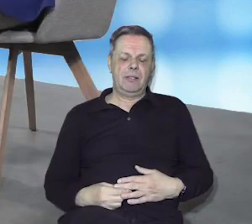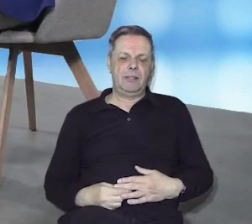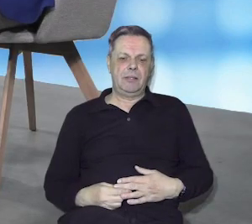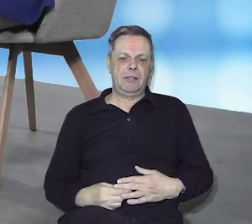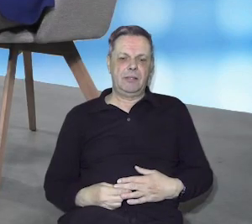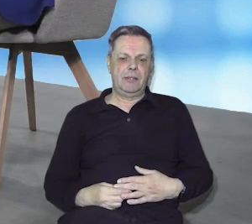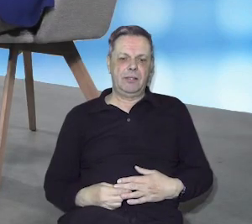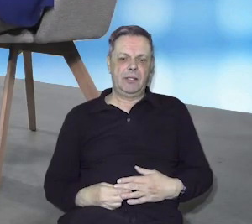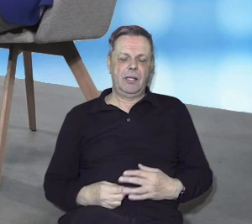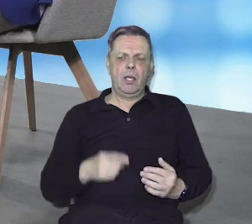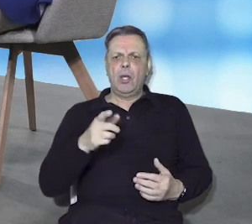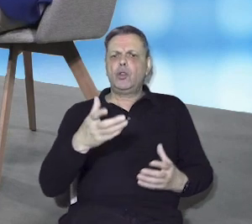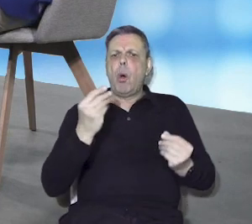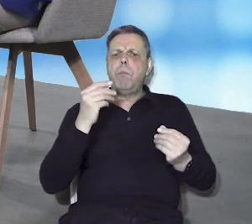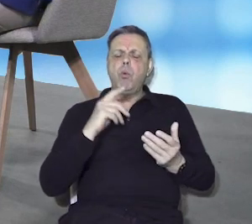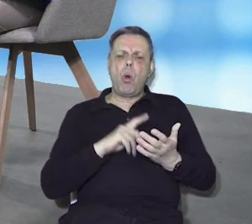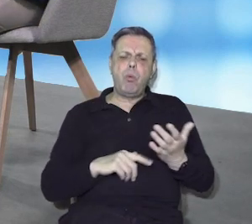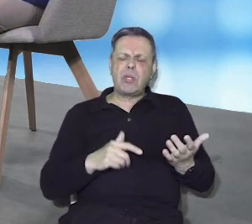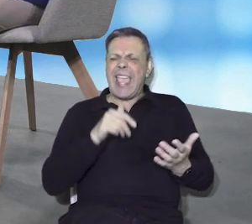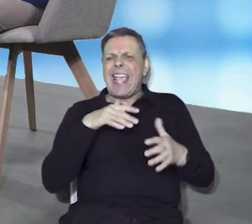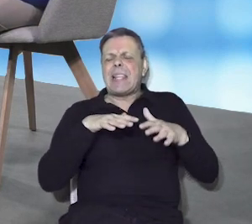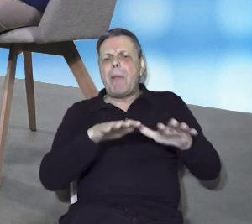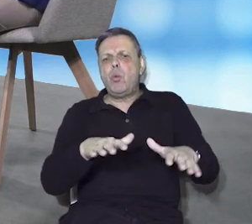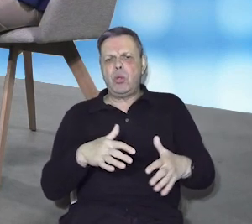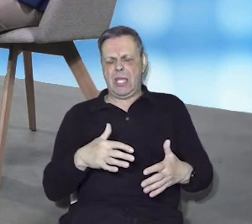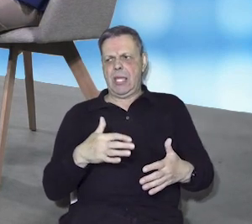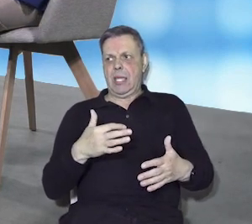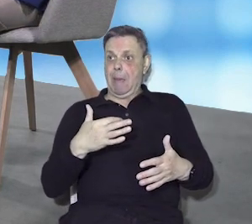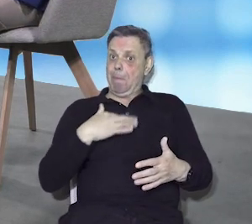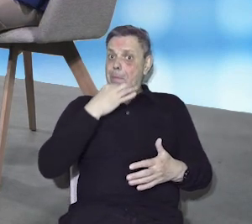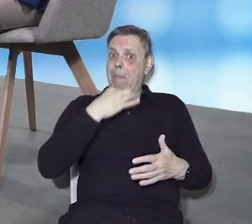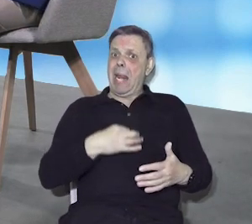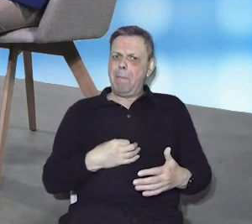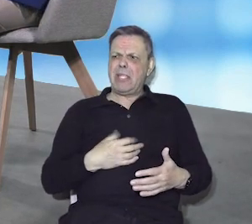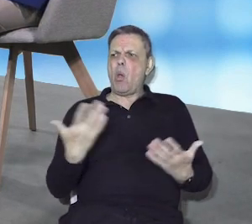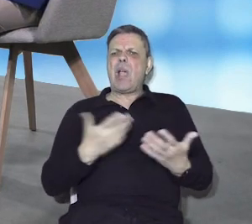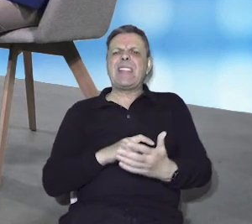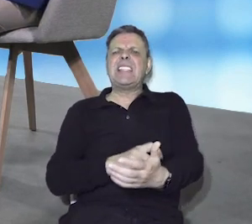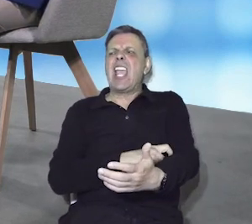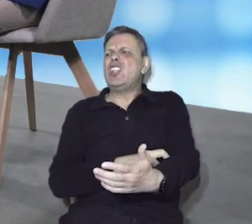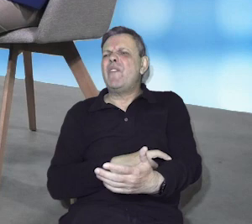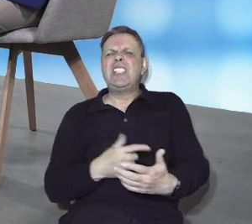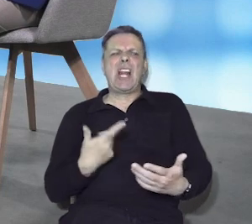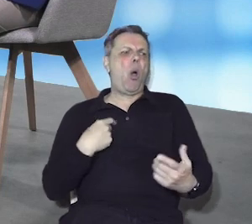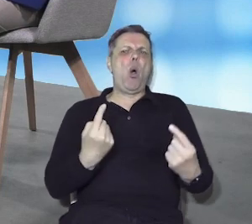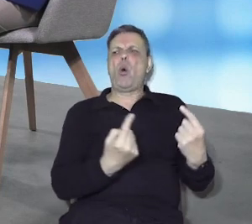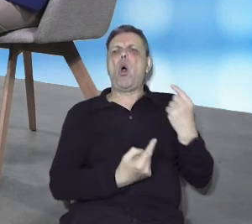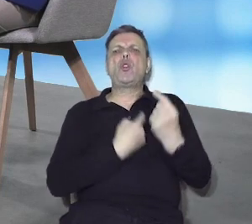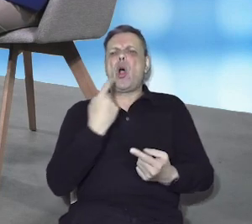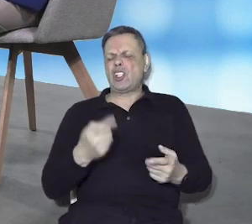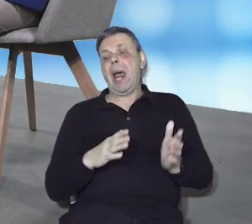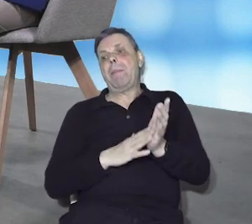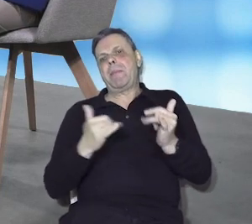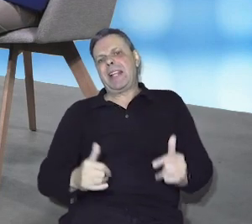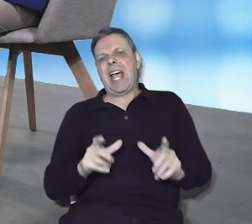I to često, i kada mi ljudi dođu na bioenergiju, kada se počnu živcirati oko zbivanja, kao što smo imali Ukrajinu,